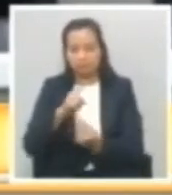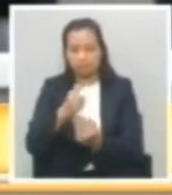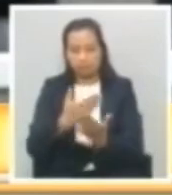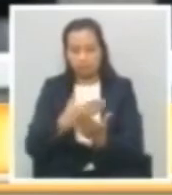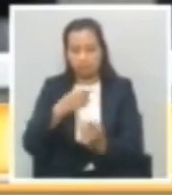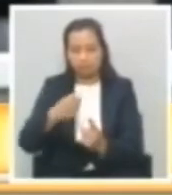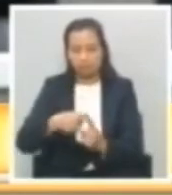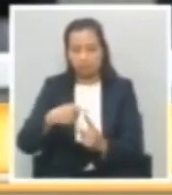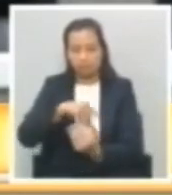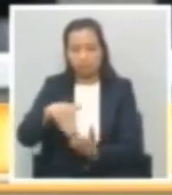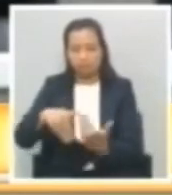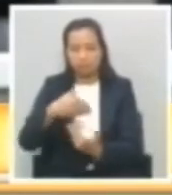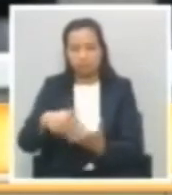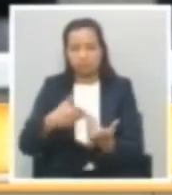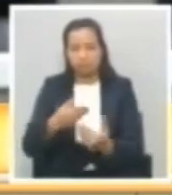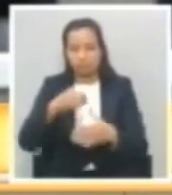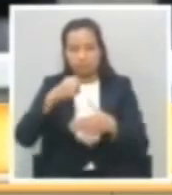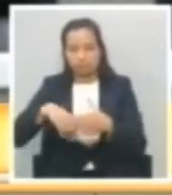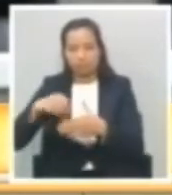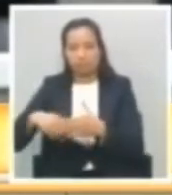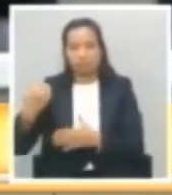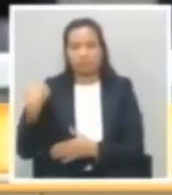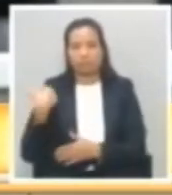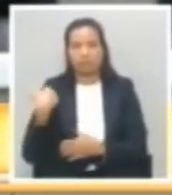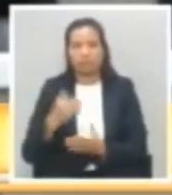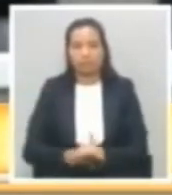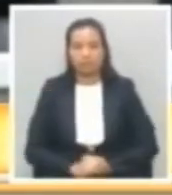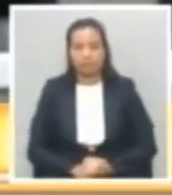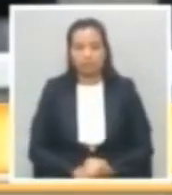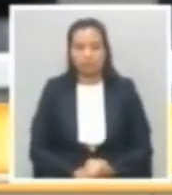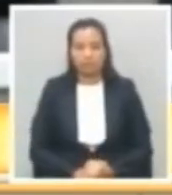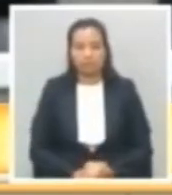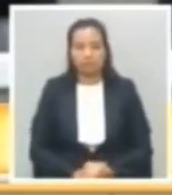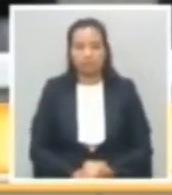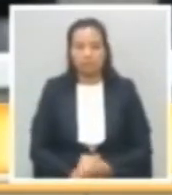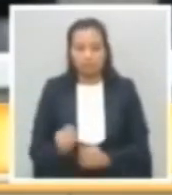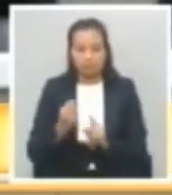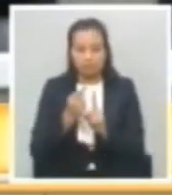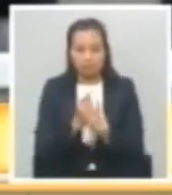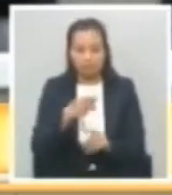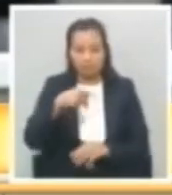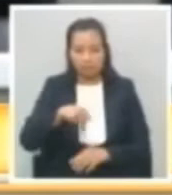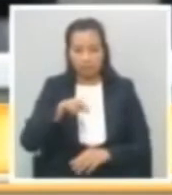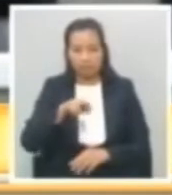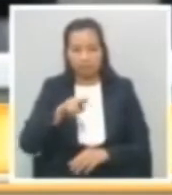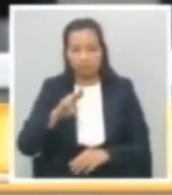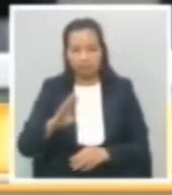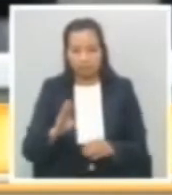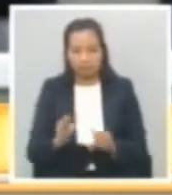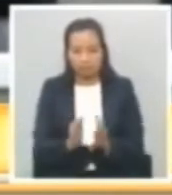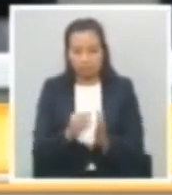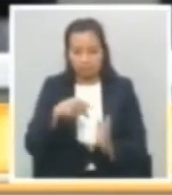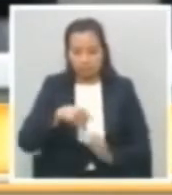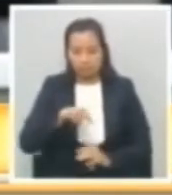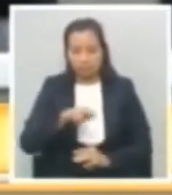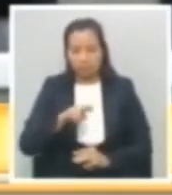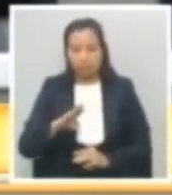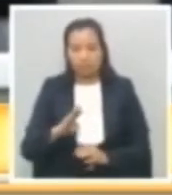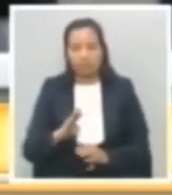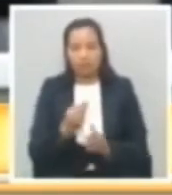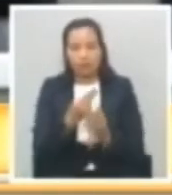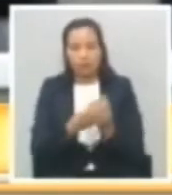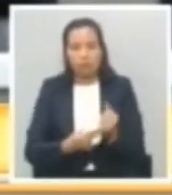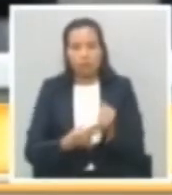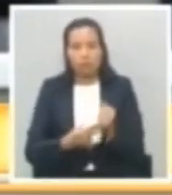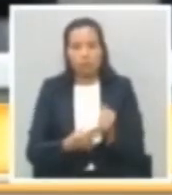ร่องอยู่อย่างมากยกตัวอย่างเช่นตามพ.ร.บ.คู่ชีวิตเขาไม่สามารถ